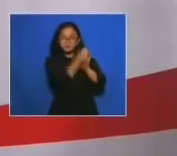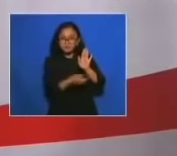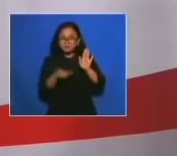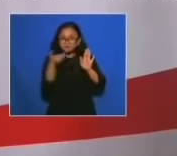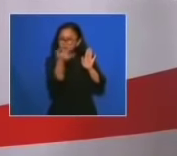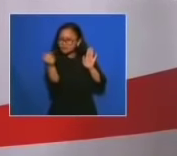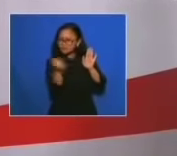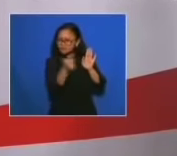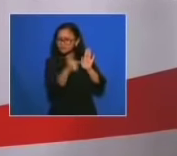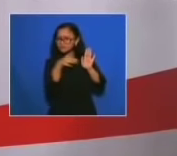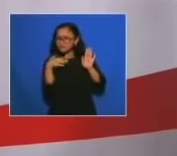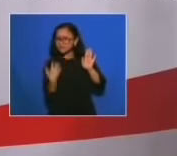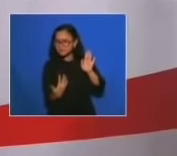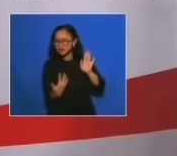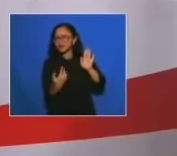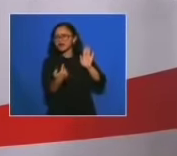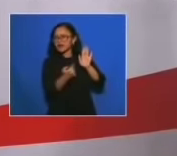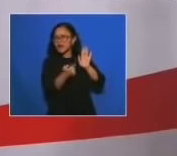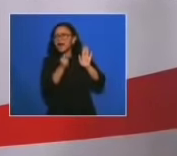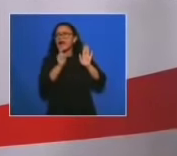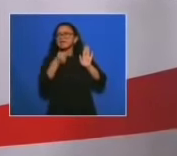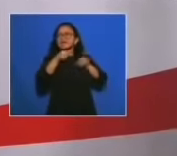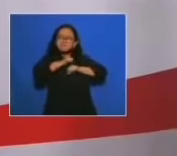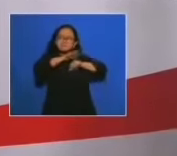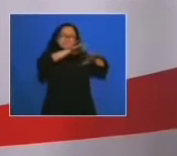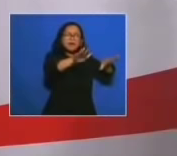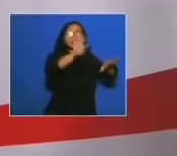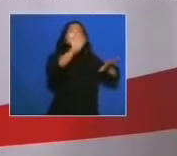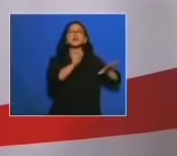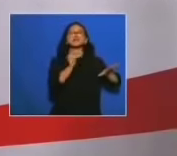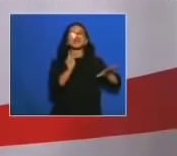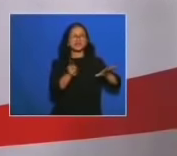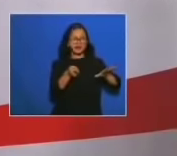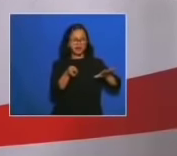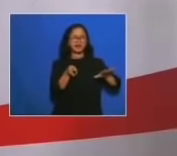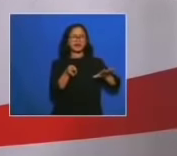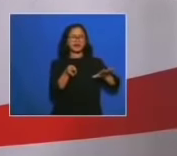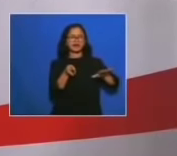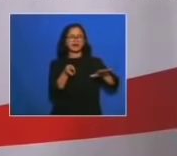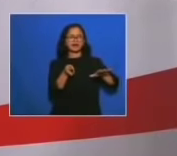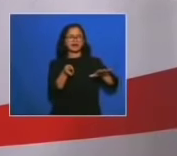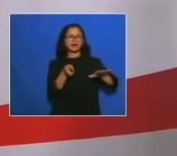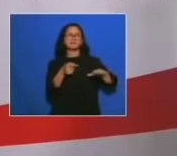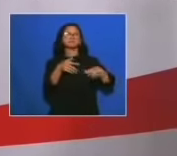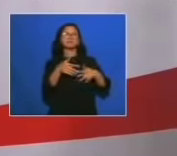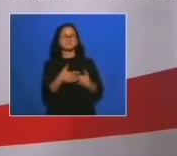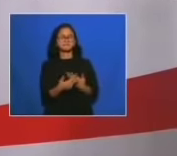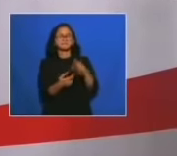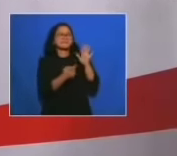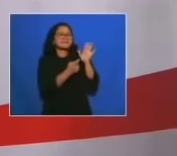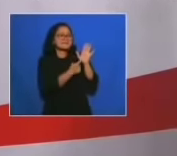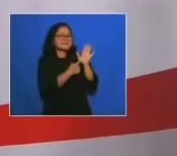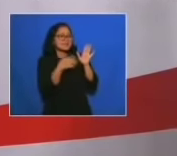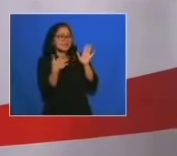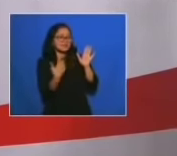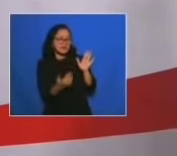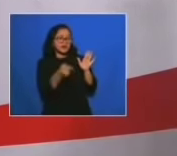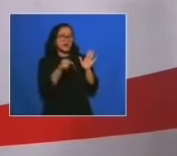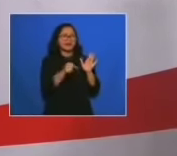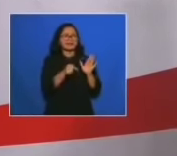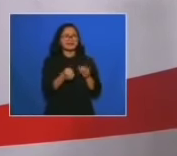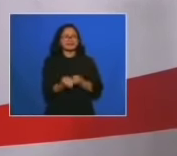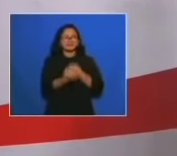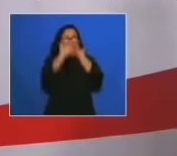masih menunjukkan terjadinya penularan di luar. Masih ada kasus